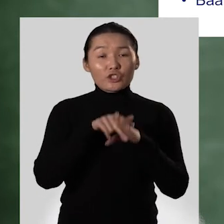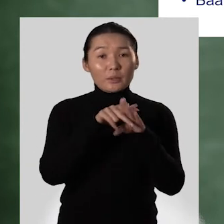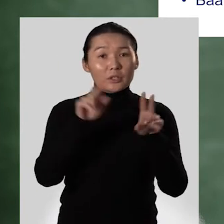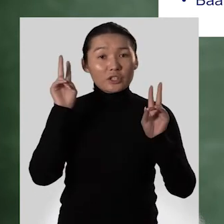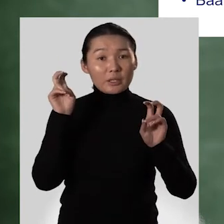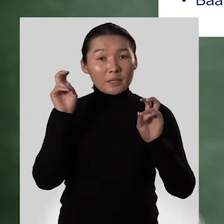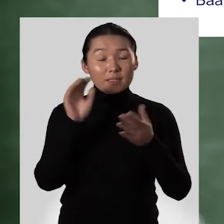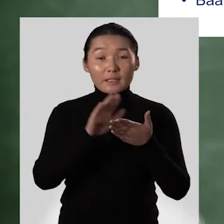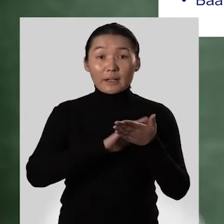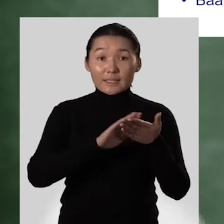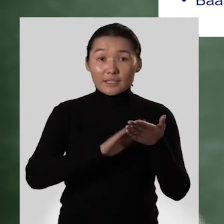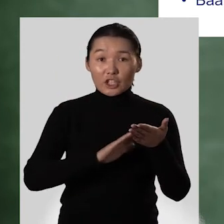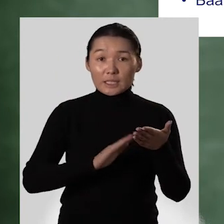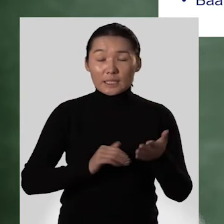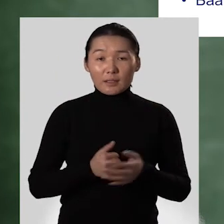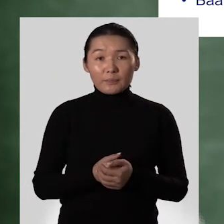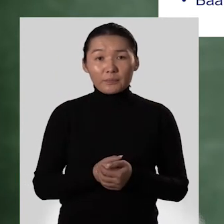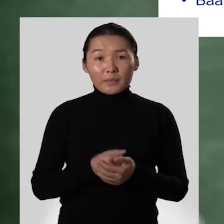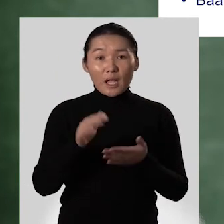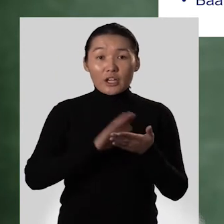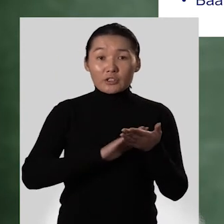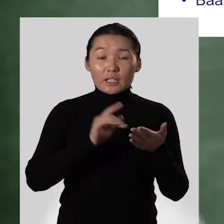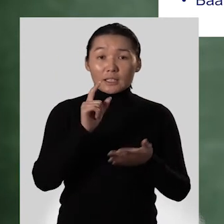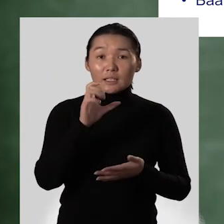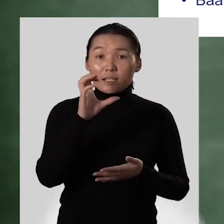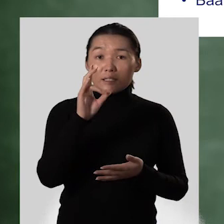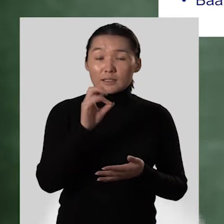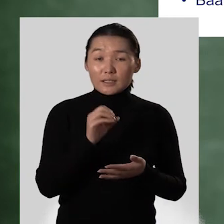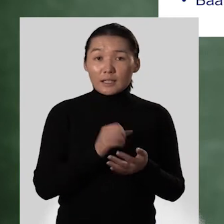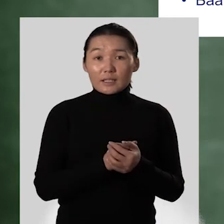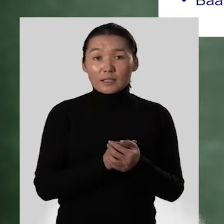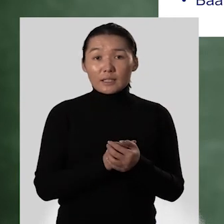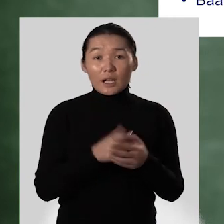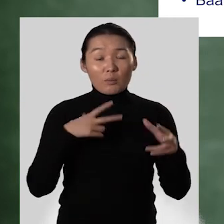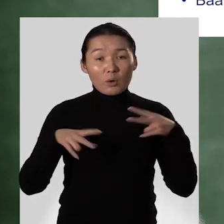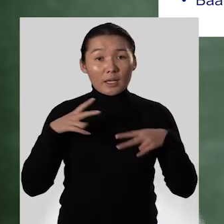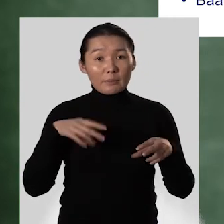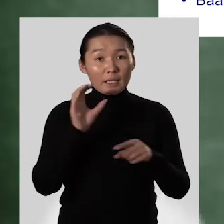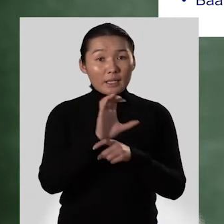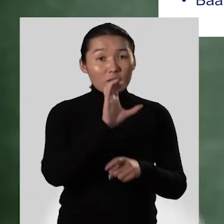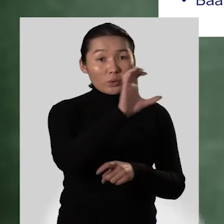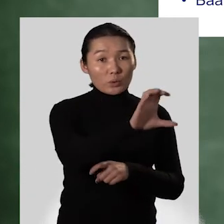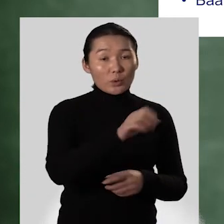темасындагы эссе жазгыла. Жазган эссеңерди мугалимиңерге жөнөткүлө.